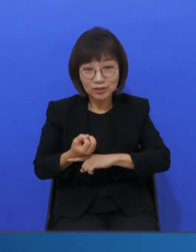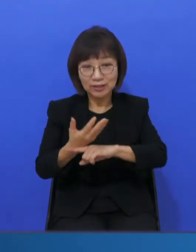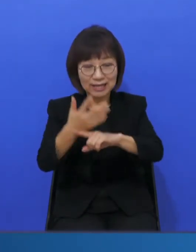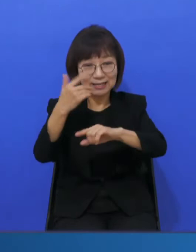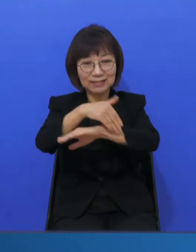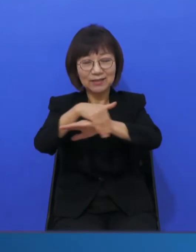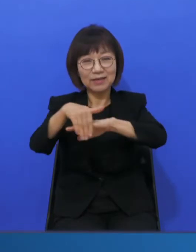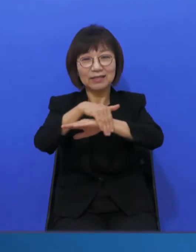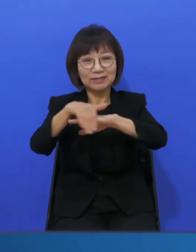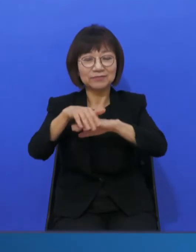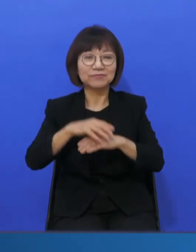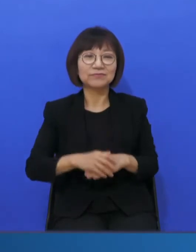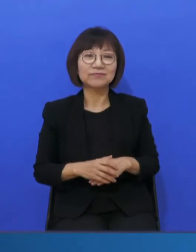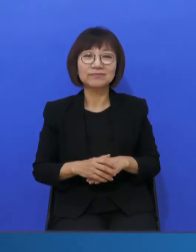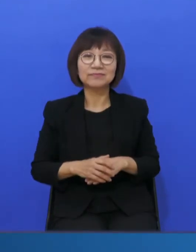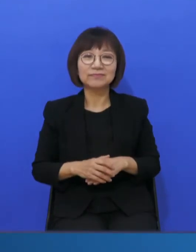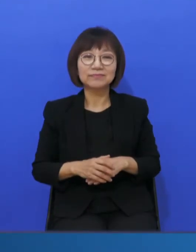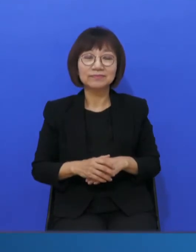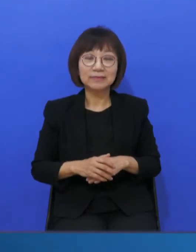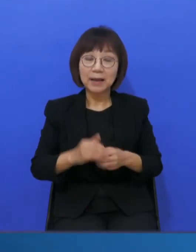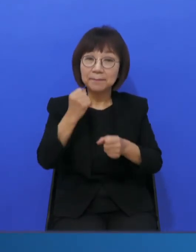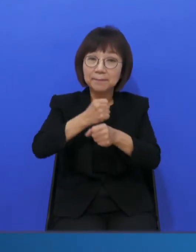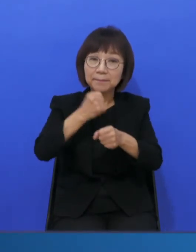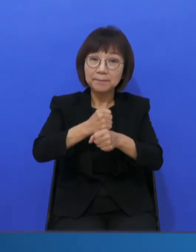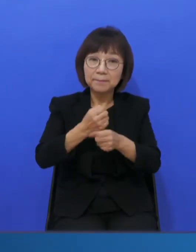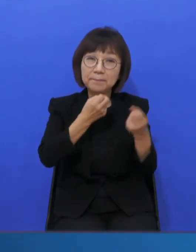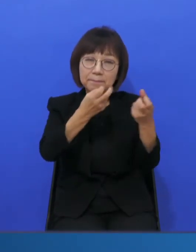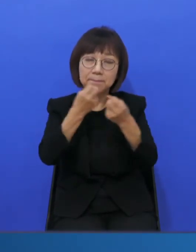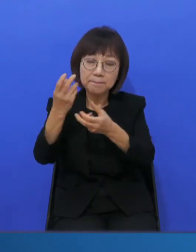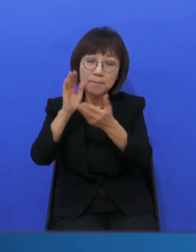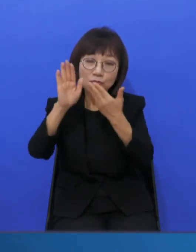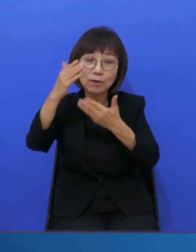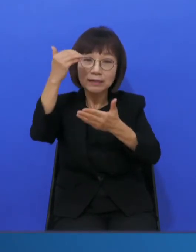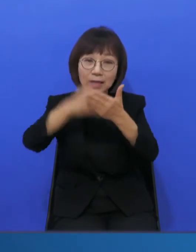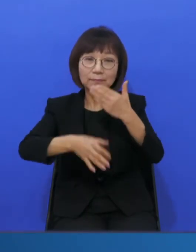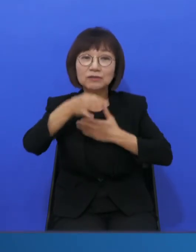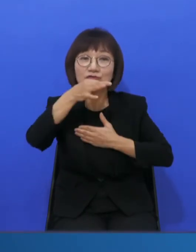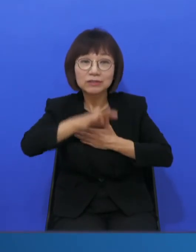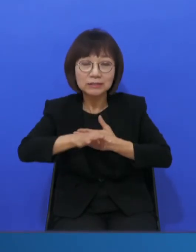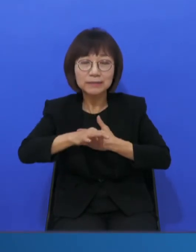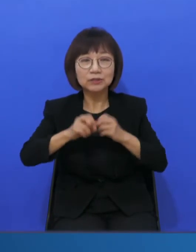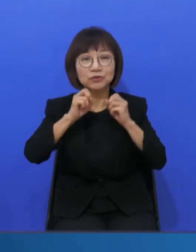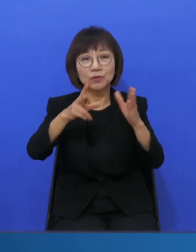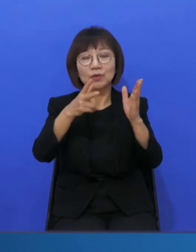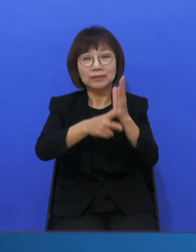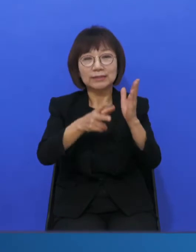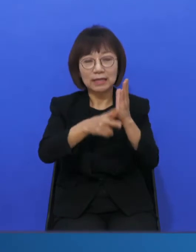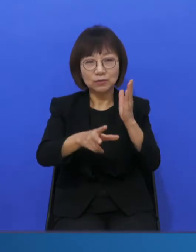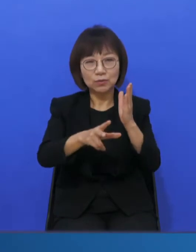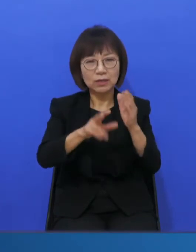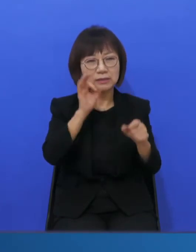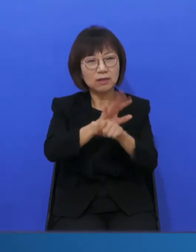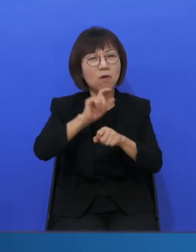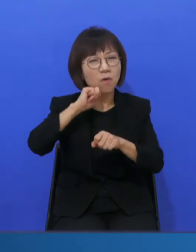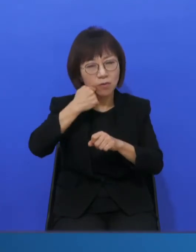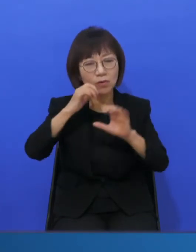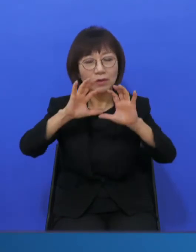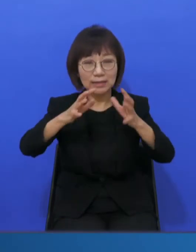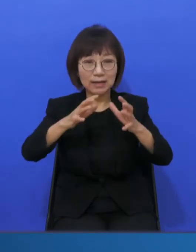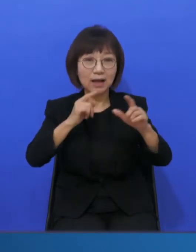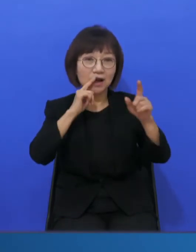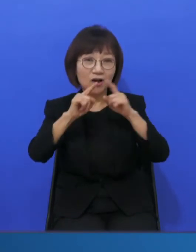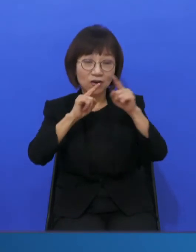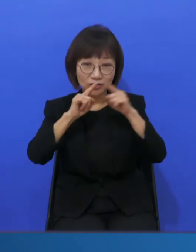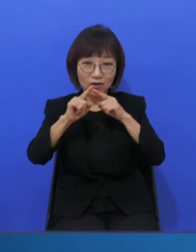전달할 계획을 가지고 있고요. 제작과 보급 후 남게 되는 수익금은 전도 자료를 구매하기 어려운 나라의